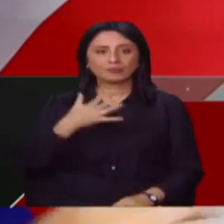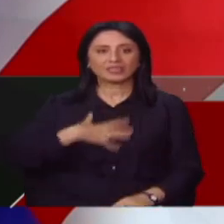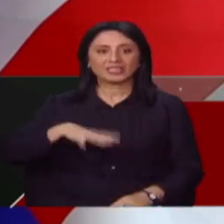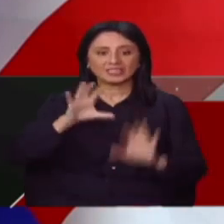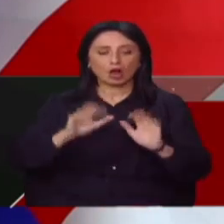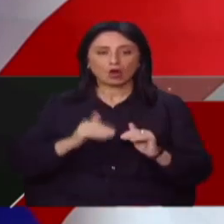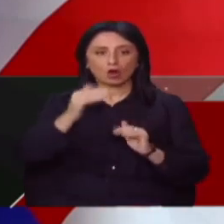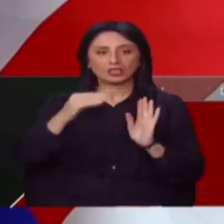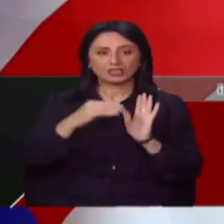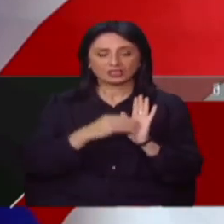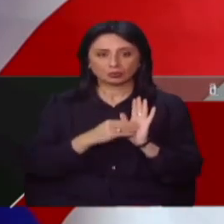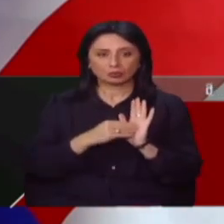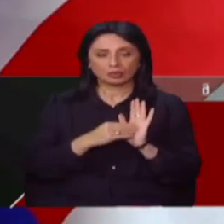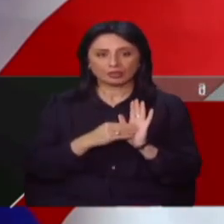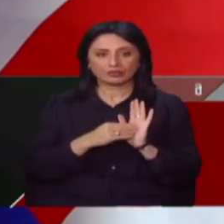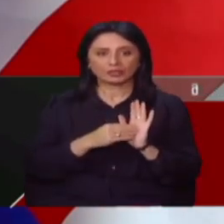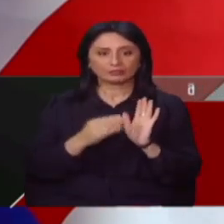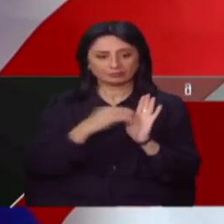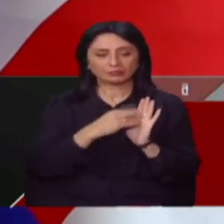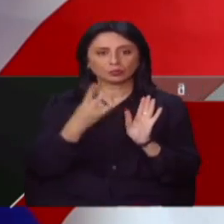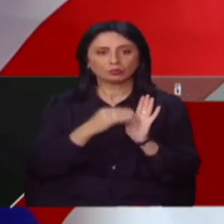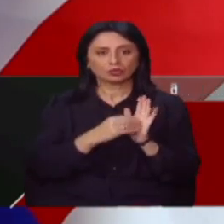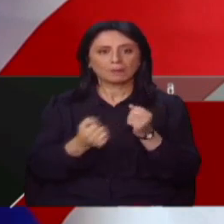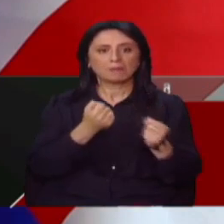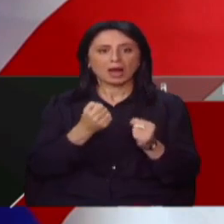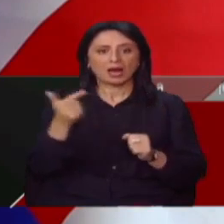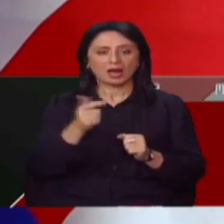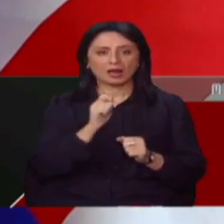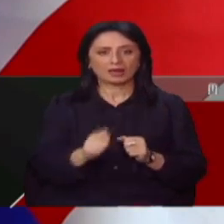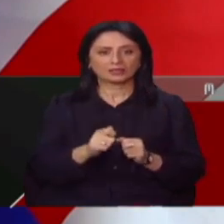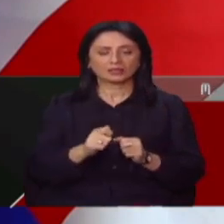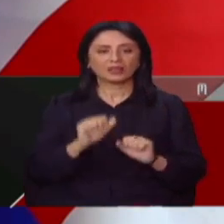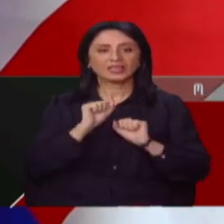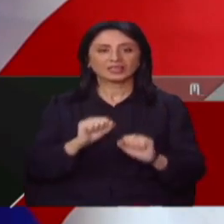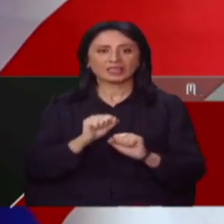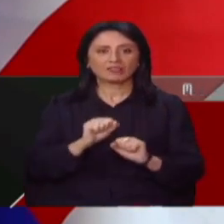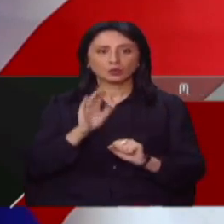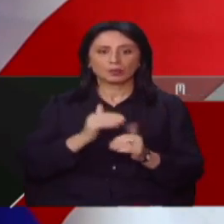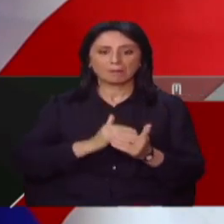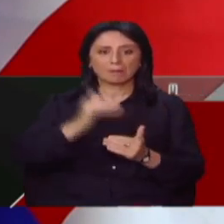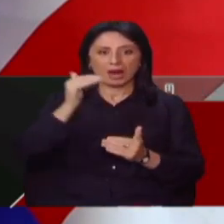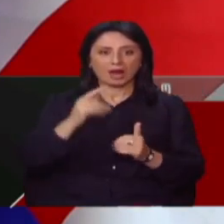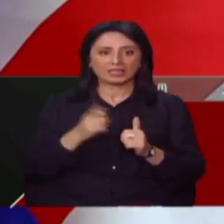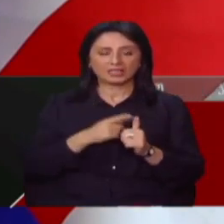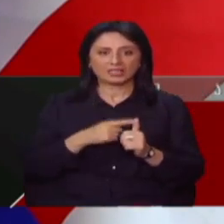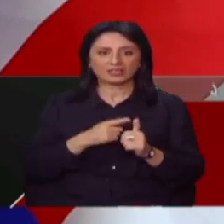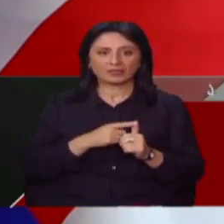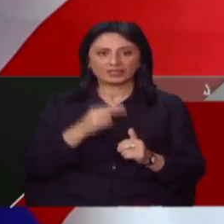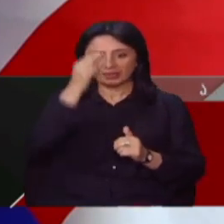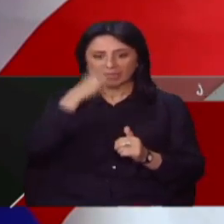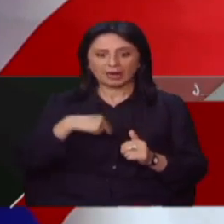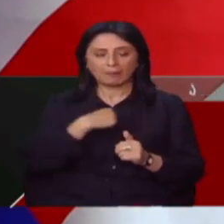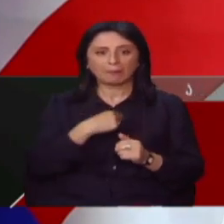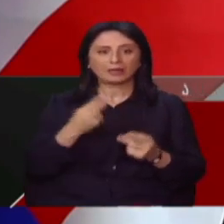საქართველოს კონსტიტუციაში გაჩნდეს კიდევ უფრო მყარი გარანტიები, დაცვის კიდევ უფრო მაღალი სტატუსი